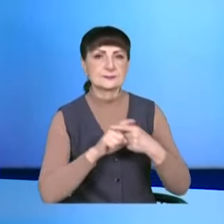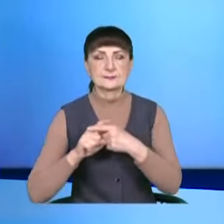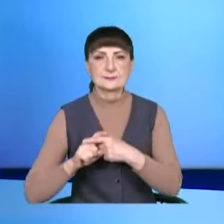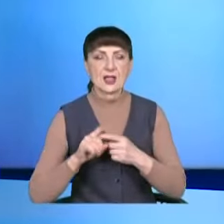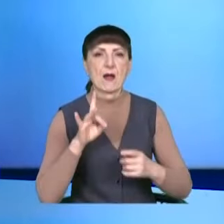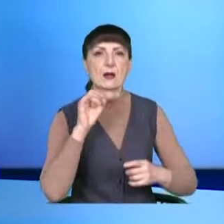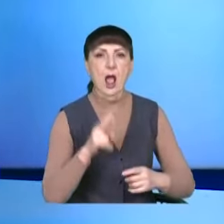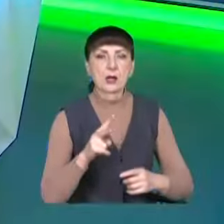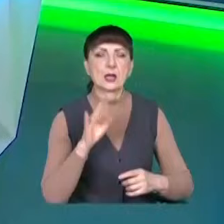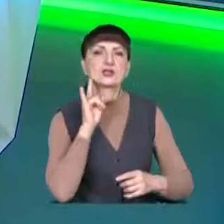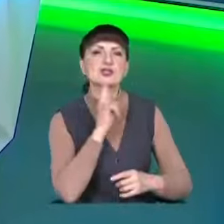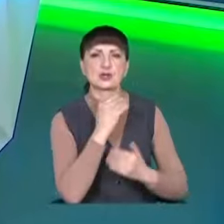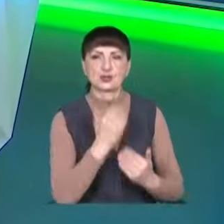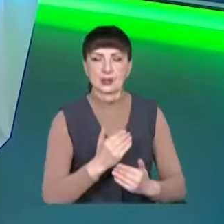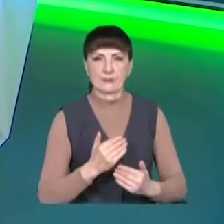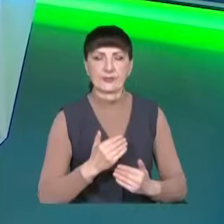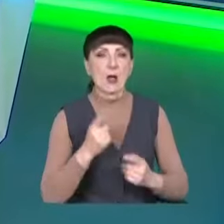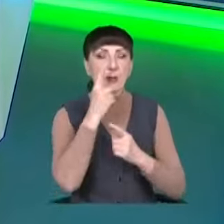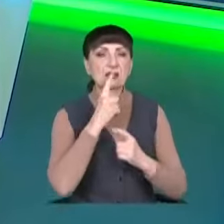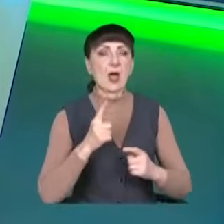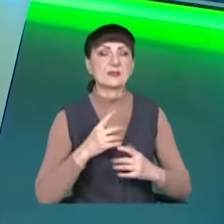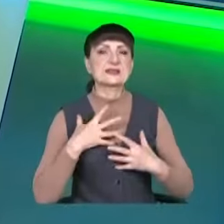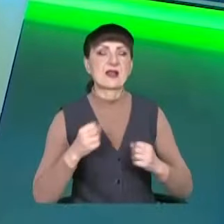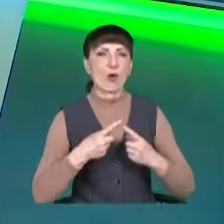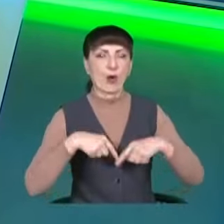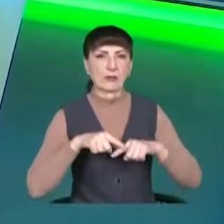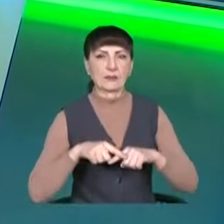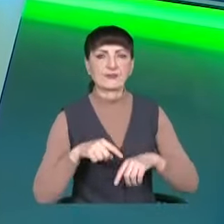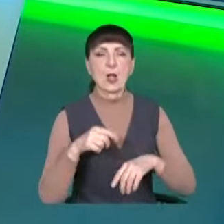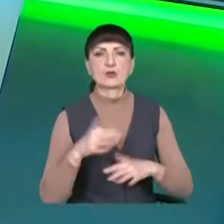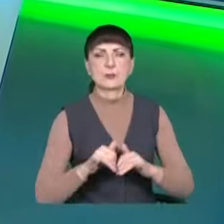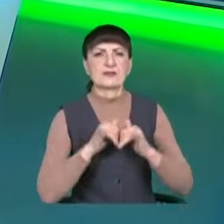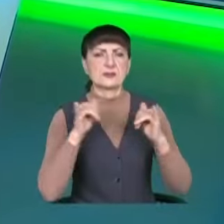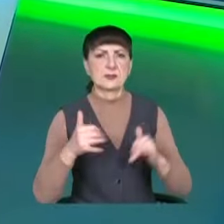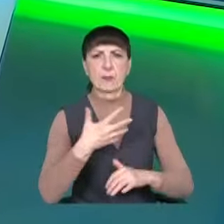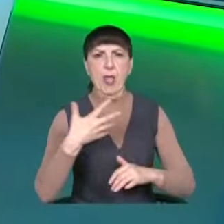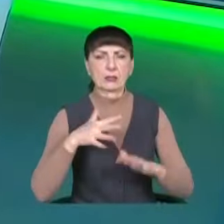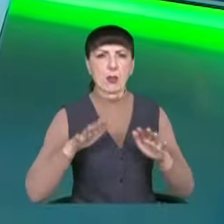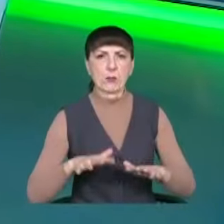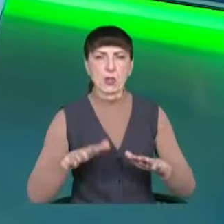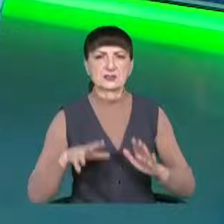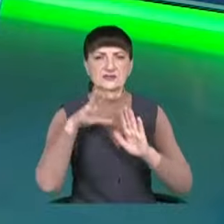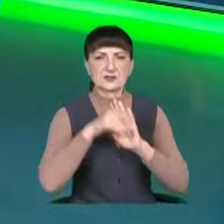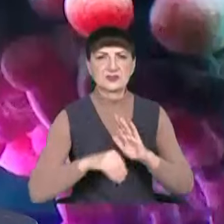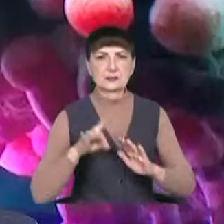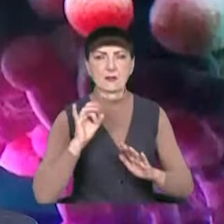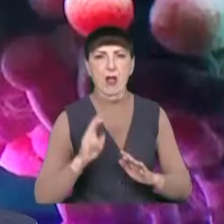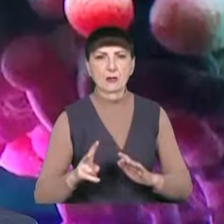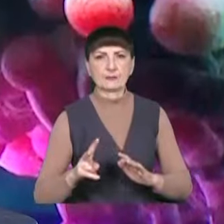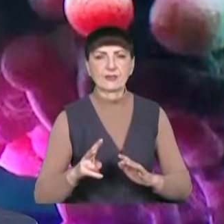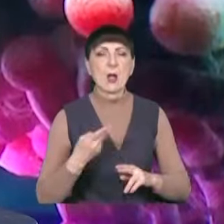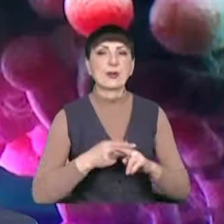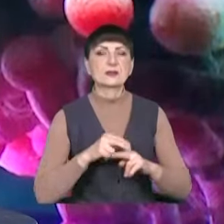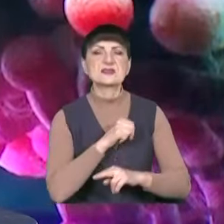развитию рака шейки матки. По данным ВОЗ, онкологическое заболевание поднялось на 5-е место в списке злокачественных. При